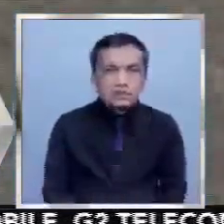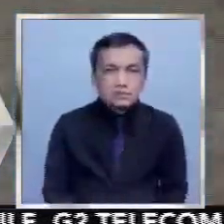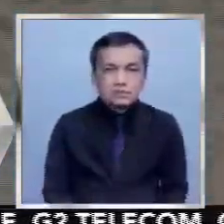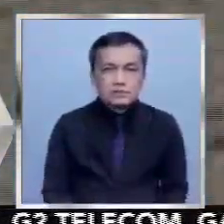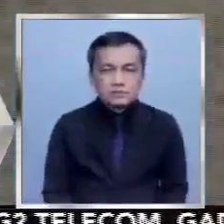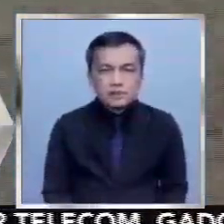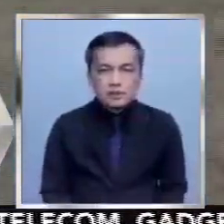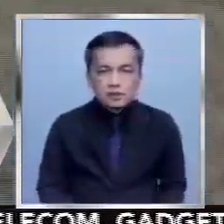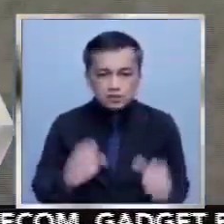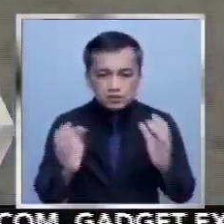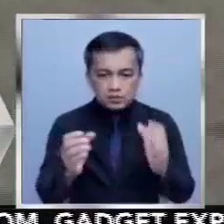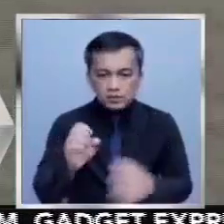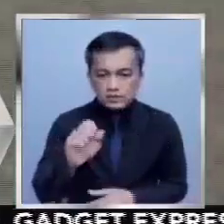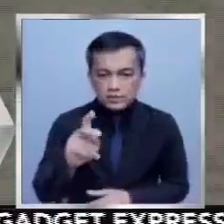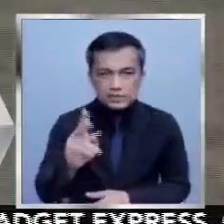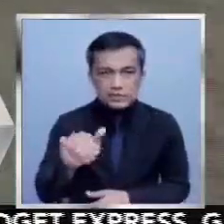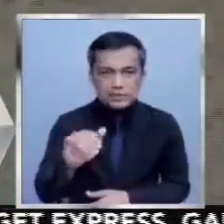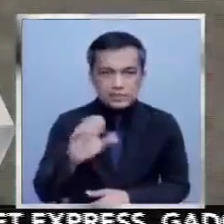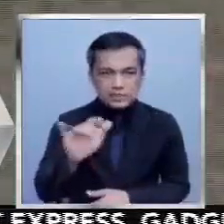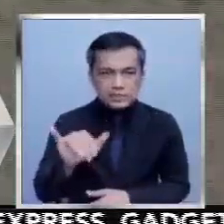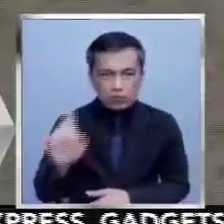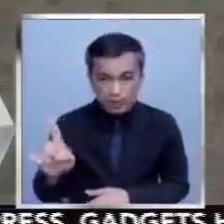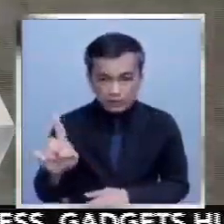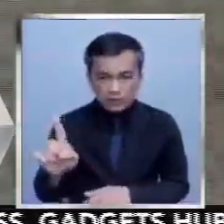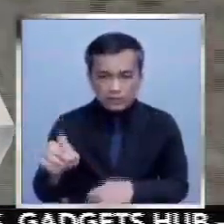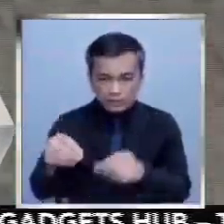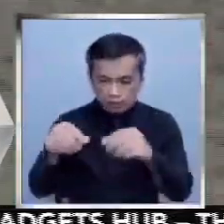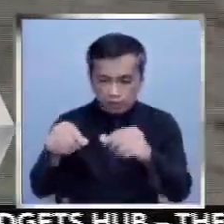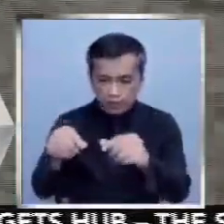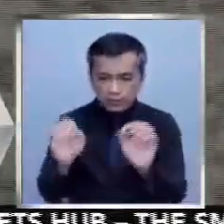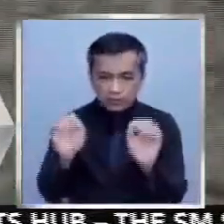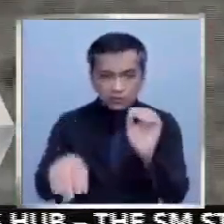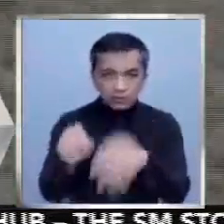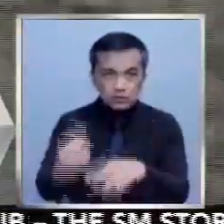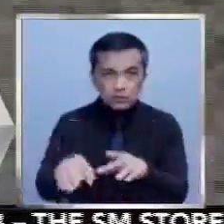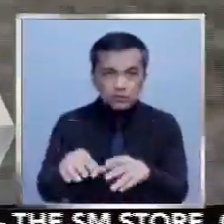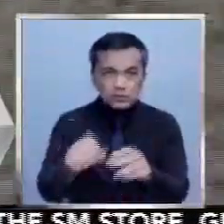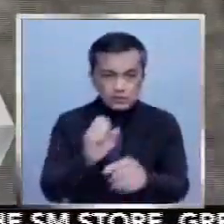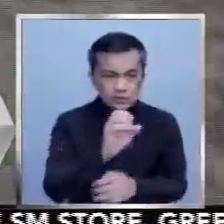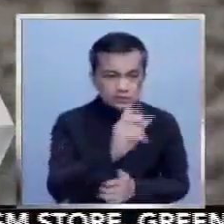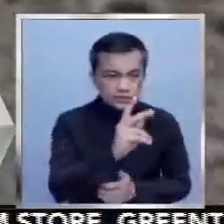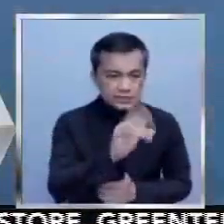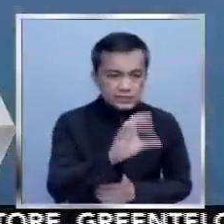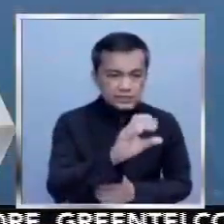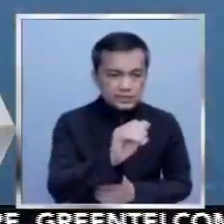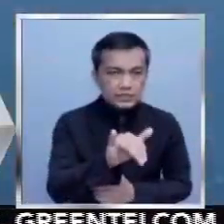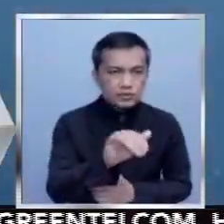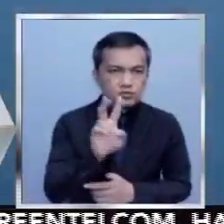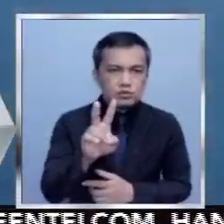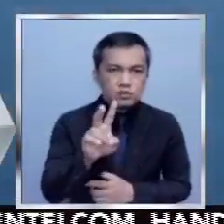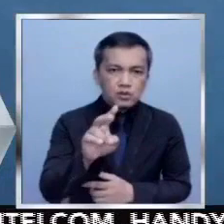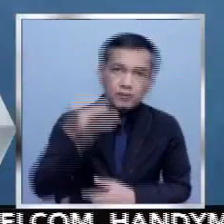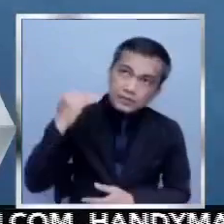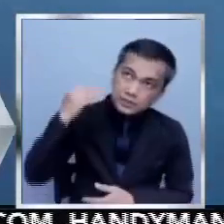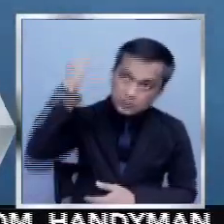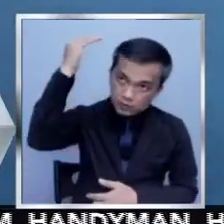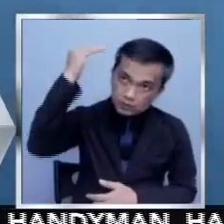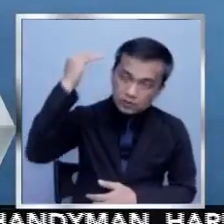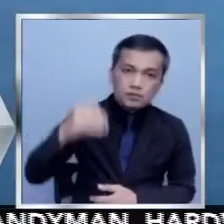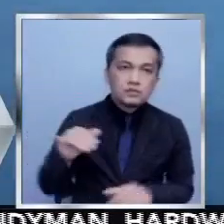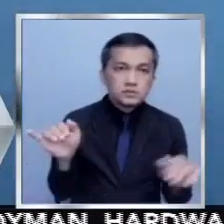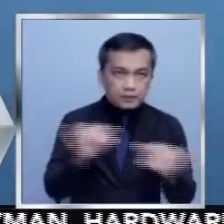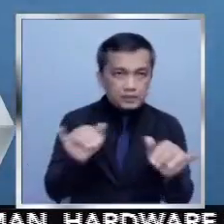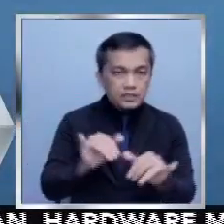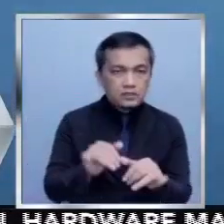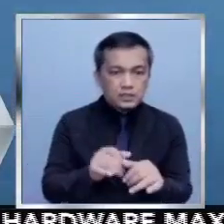sa Sandy Cay 1 na puro buhangin, ang tambak ng mga coral sa Sandy Cay 2 halos yung taas na ng tao. Bago makarating sa Sandy Cay 2,